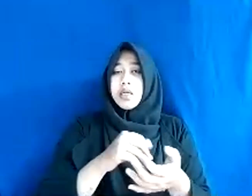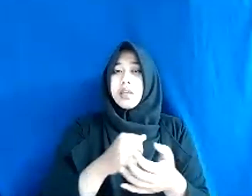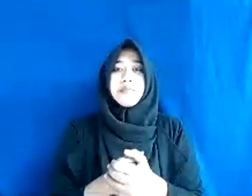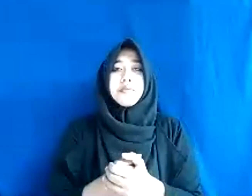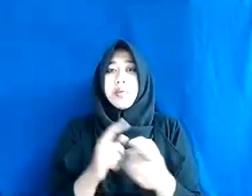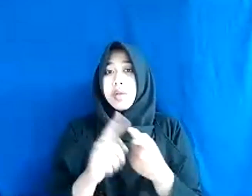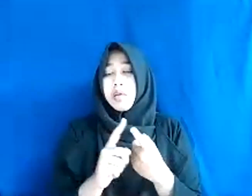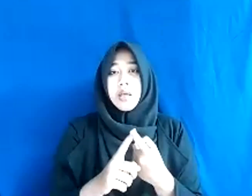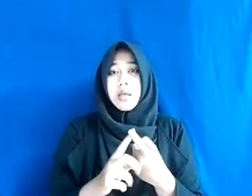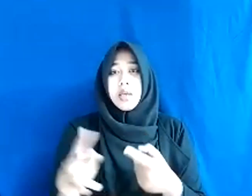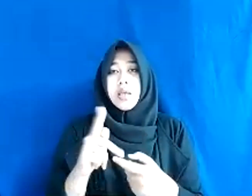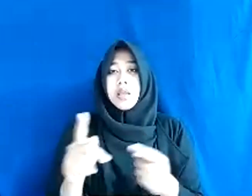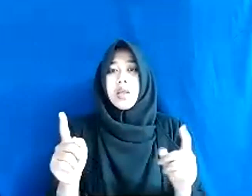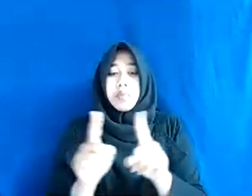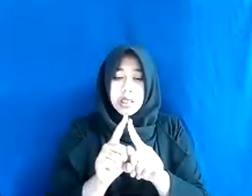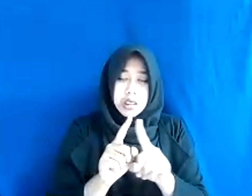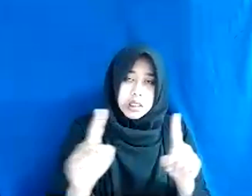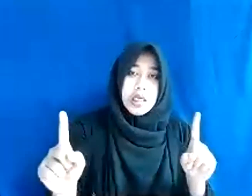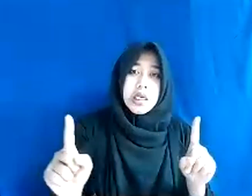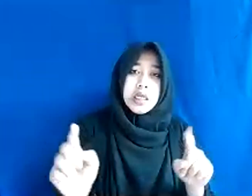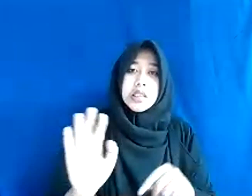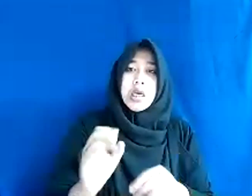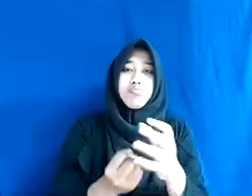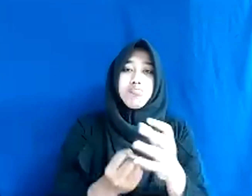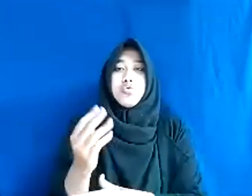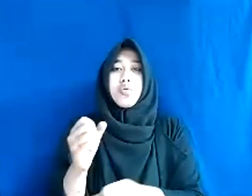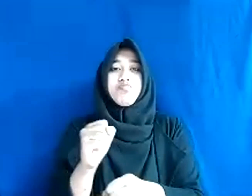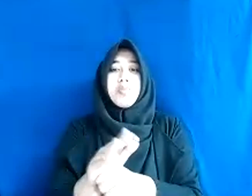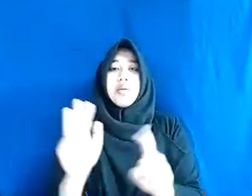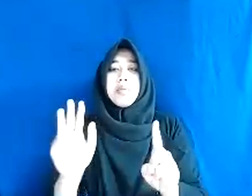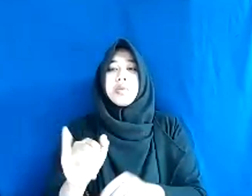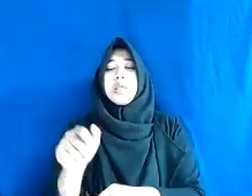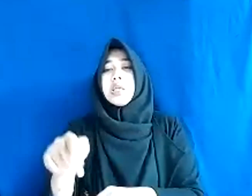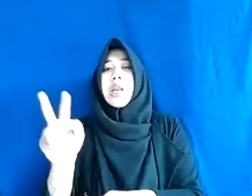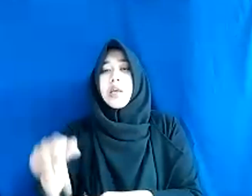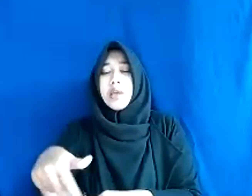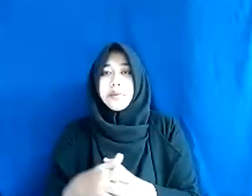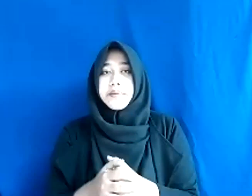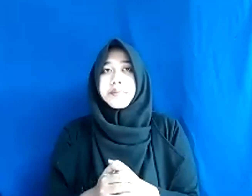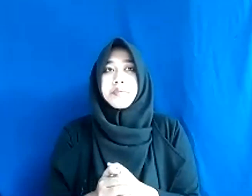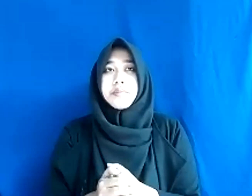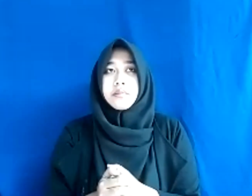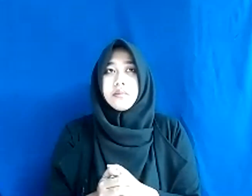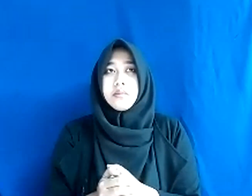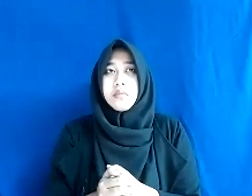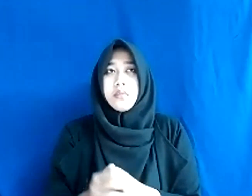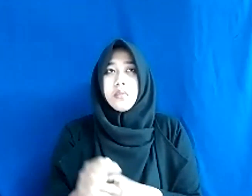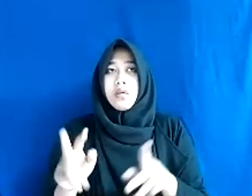seperti ini, diantaranya kan kalau dari bos WHO mengatakan kita nanti nampaknya